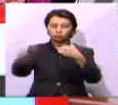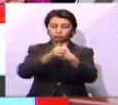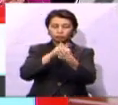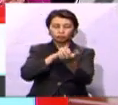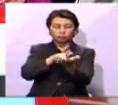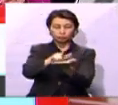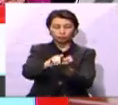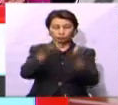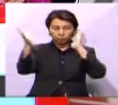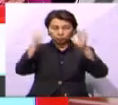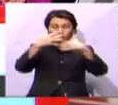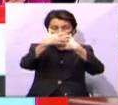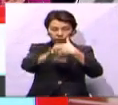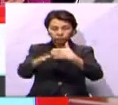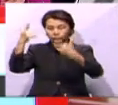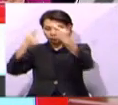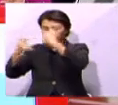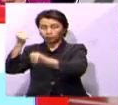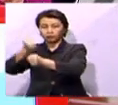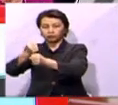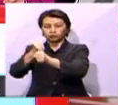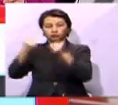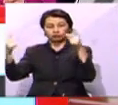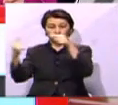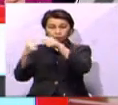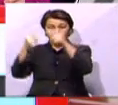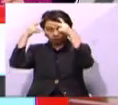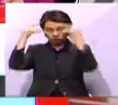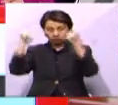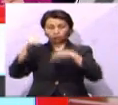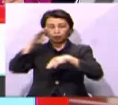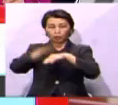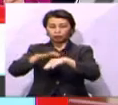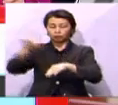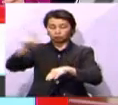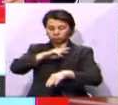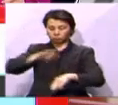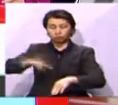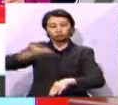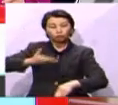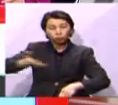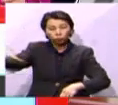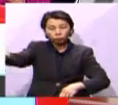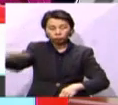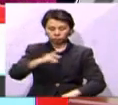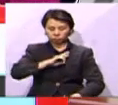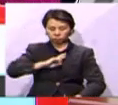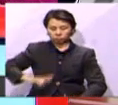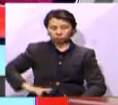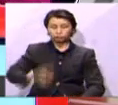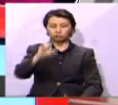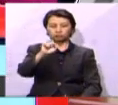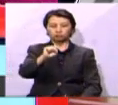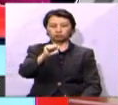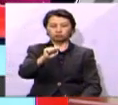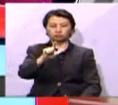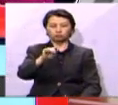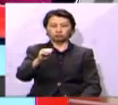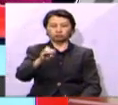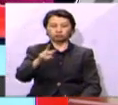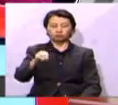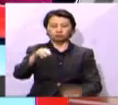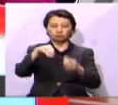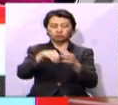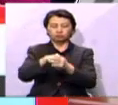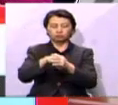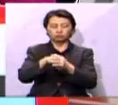air selepas melakukan lawatan kerja ke Arab Saudi atas undangan Raja Arab Saudi, Raja Salman. Dalam catatan